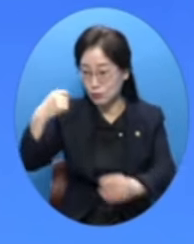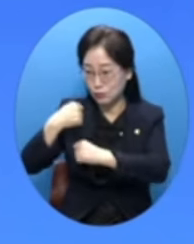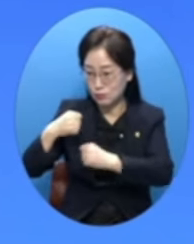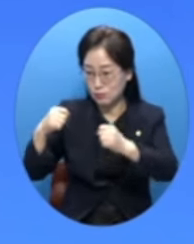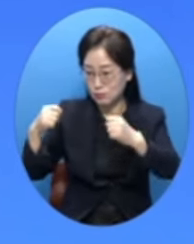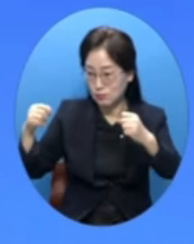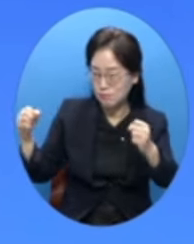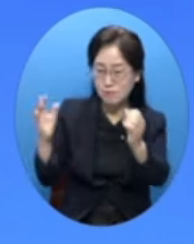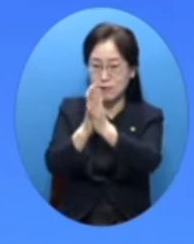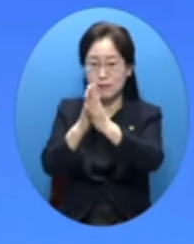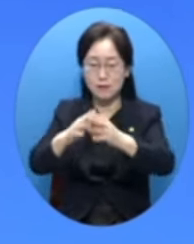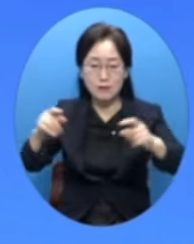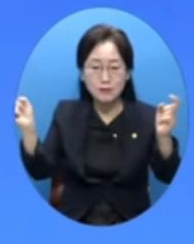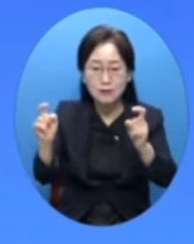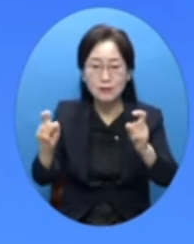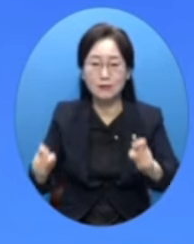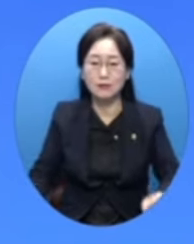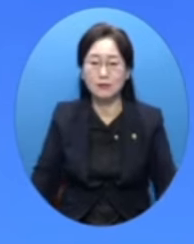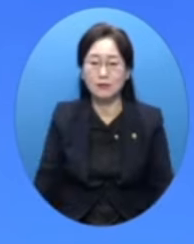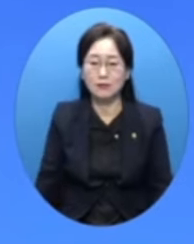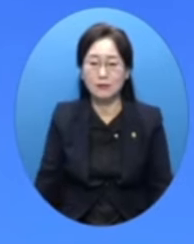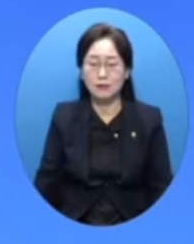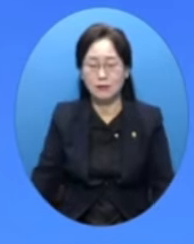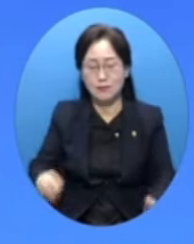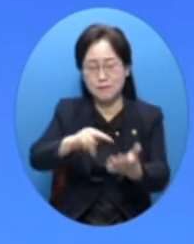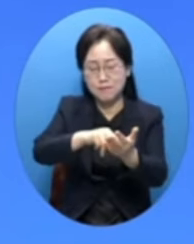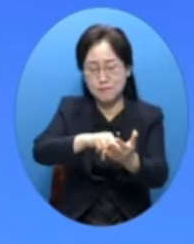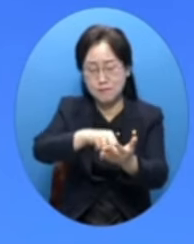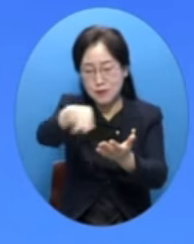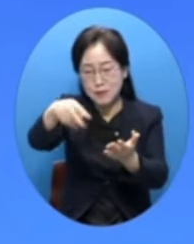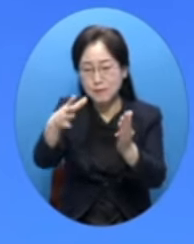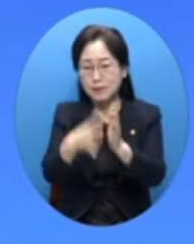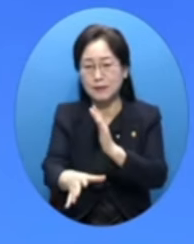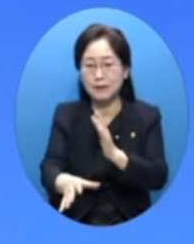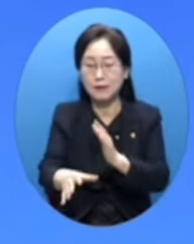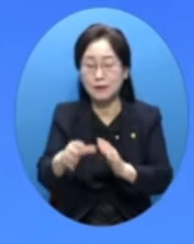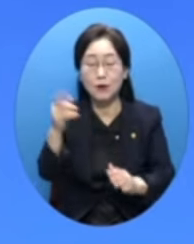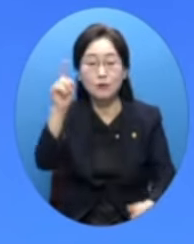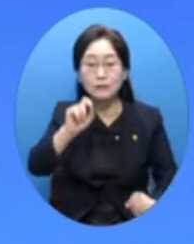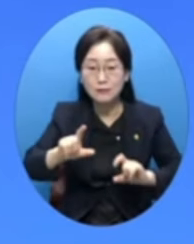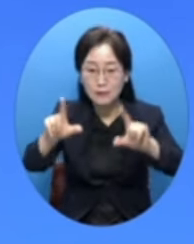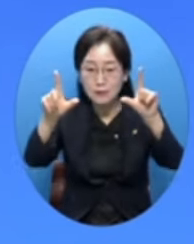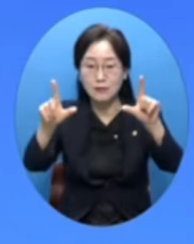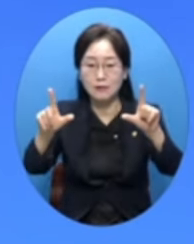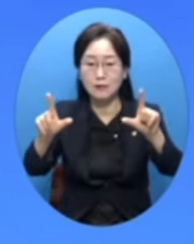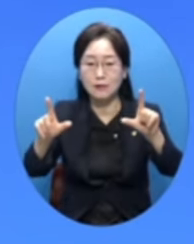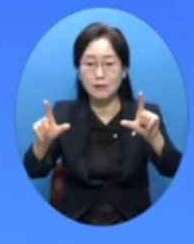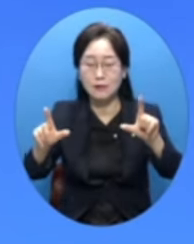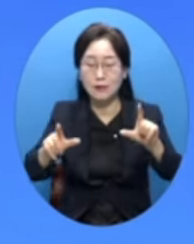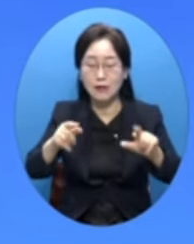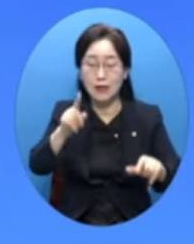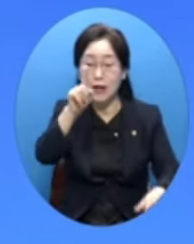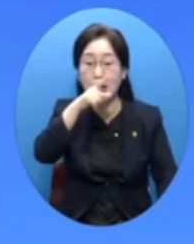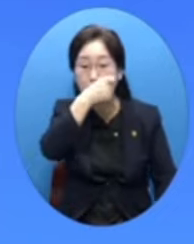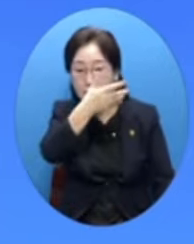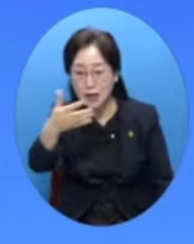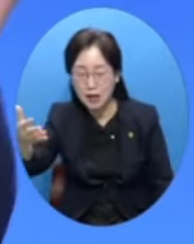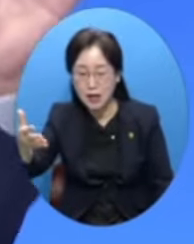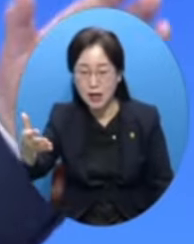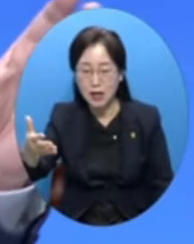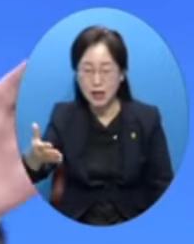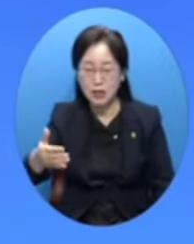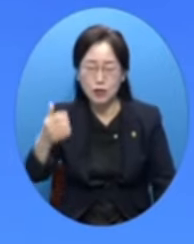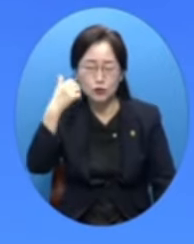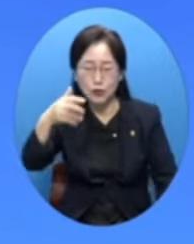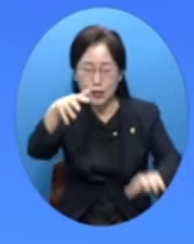싸우고 그런 방탕한 삶을 살았습니다. 그런데 어느 날 한강 백사장에서 누가